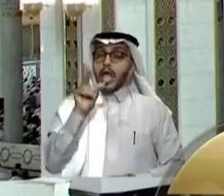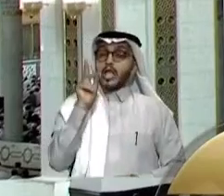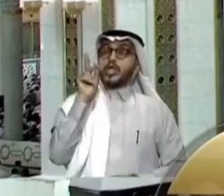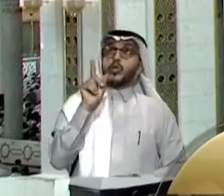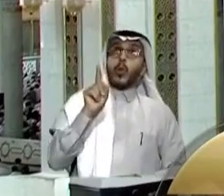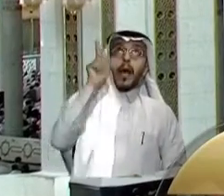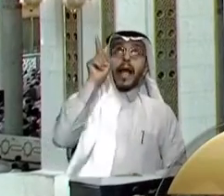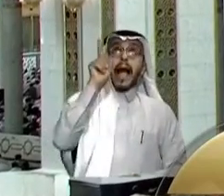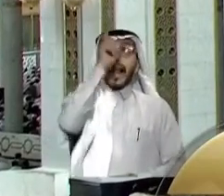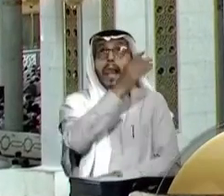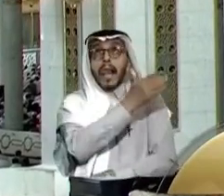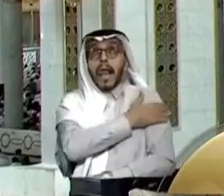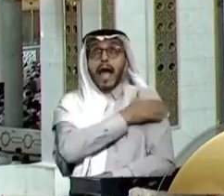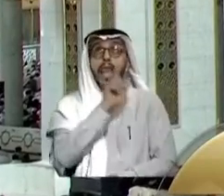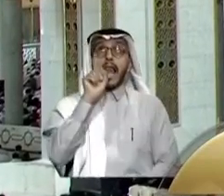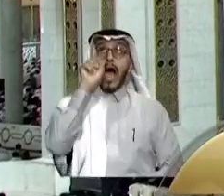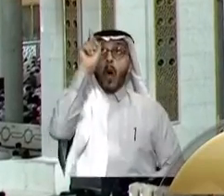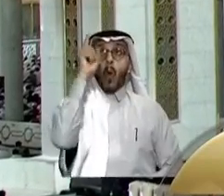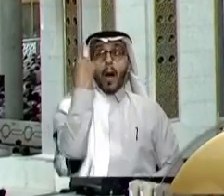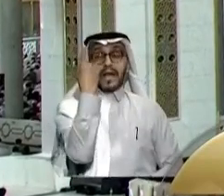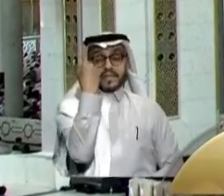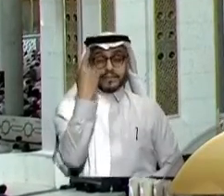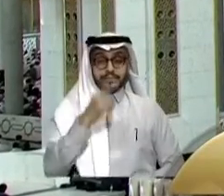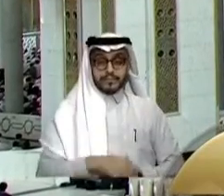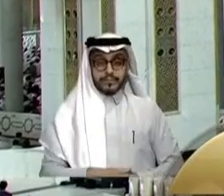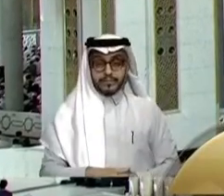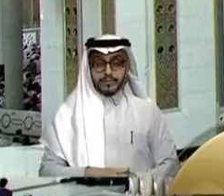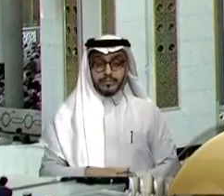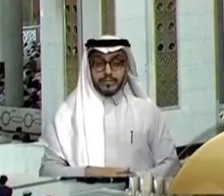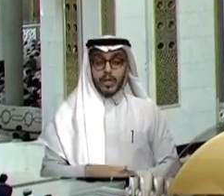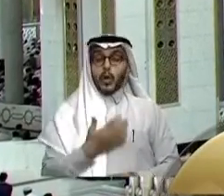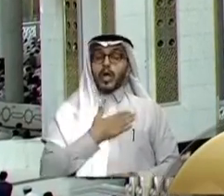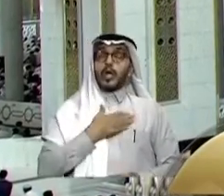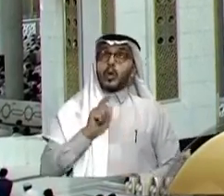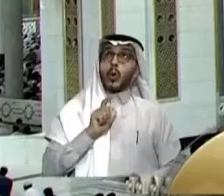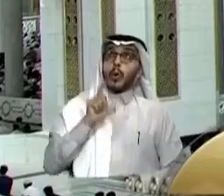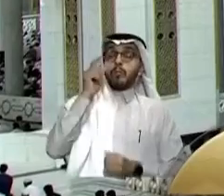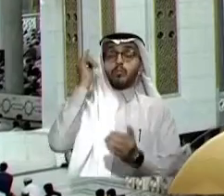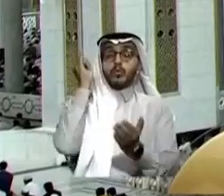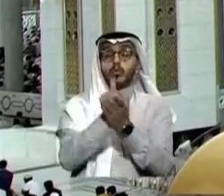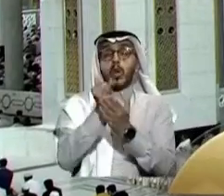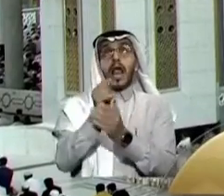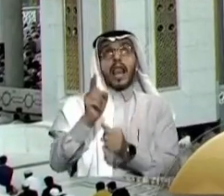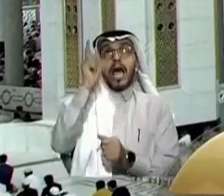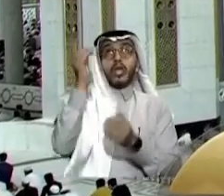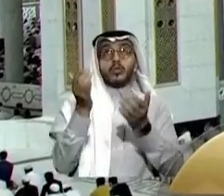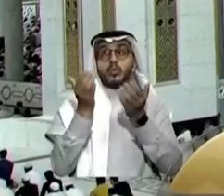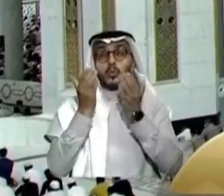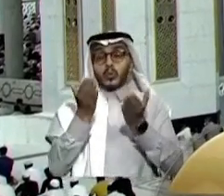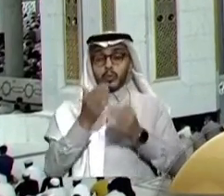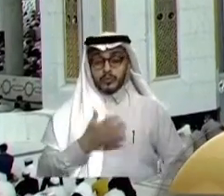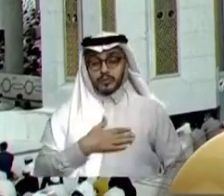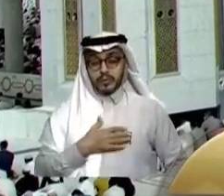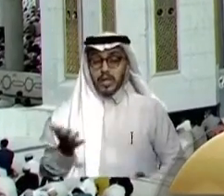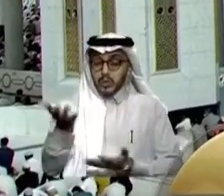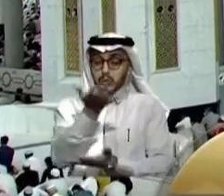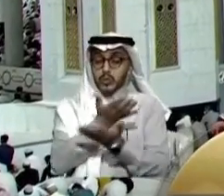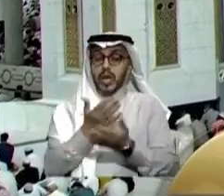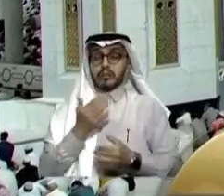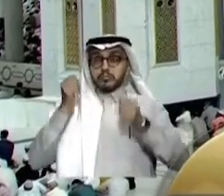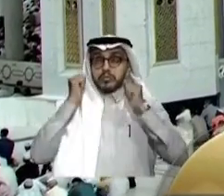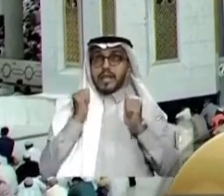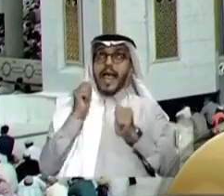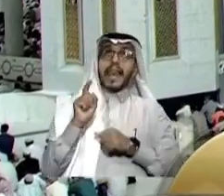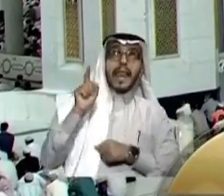يتوكل إلا عليه، ولا تناط الآمال إلا به، ولا تلجأ الظهور إلا